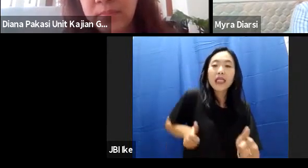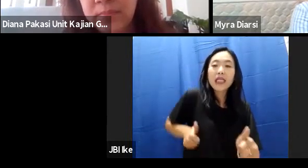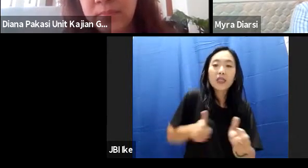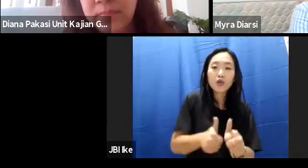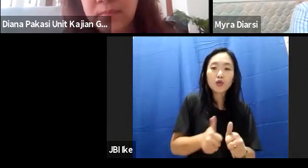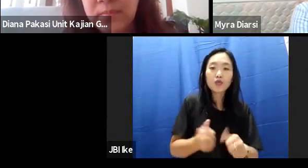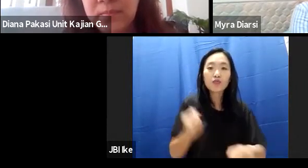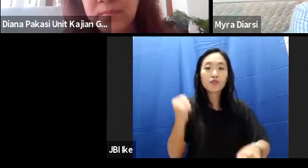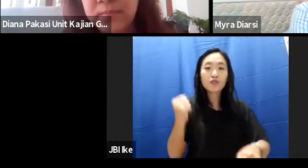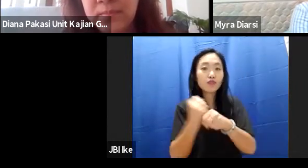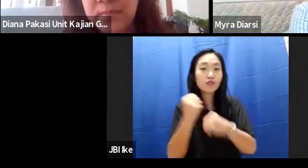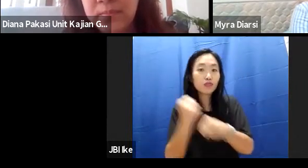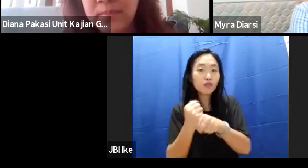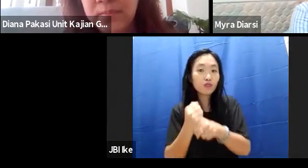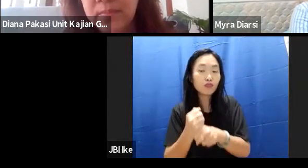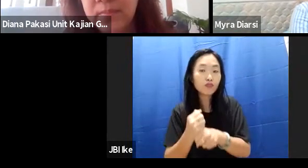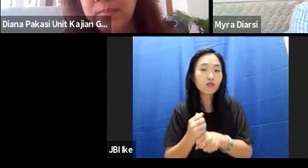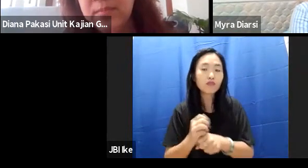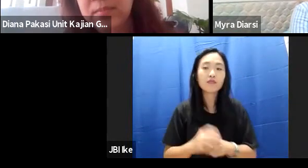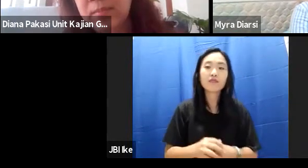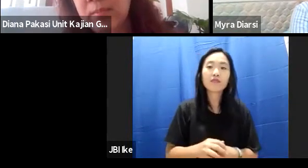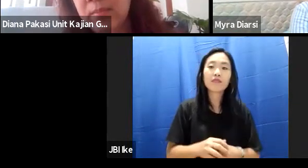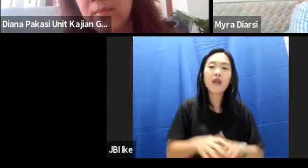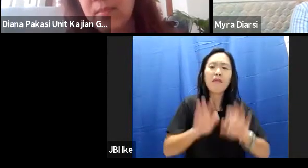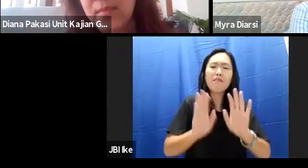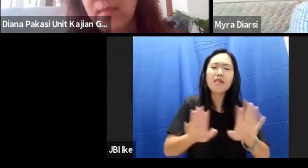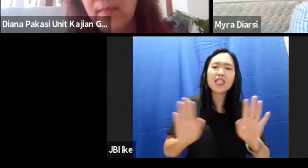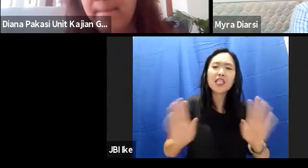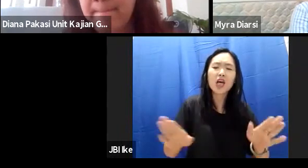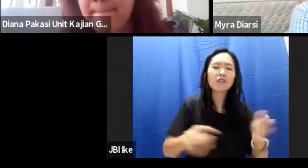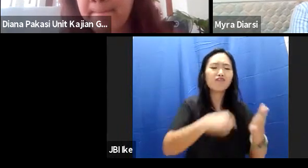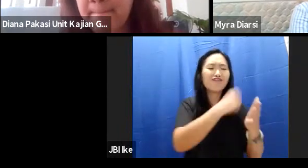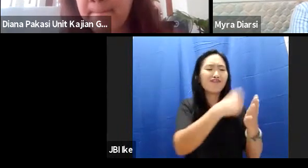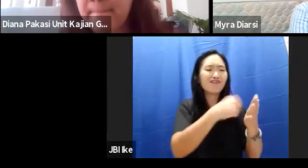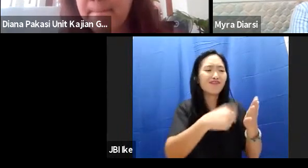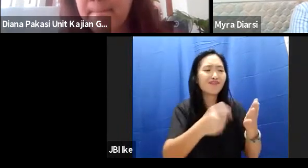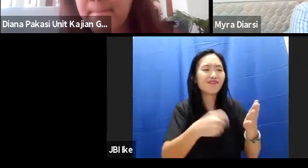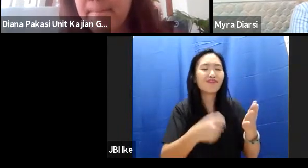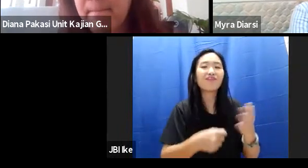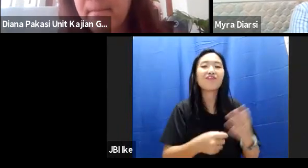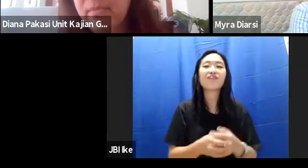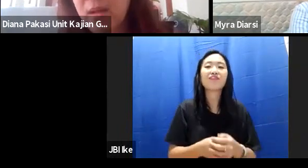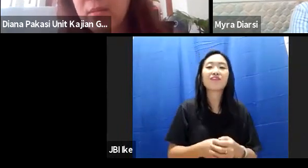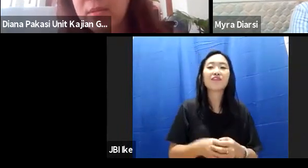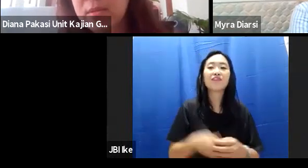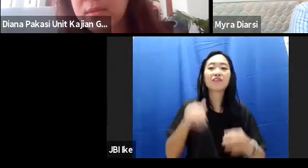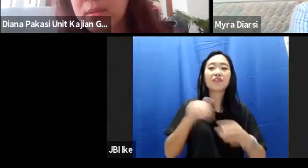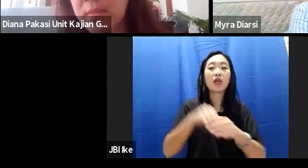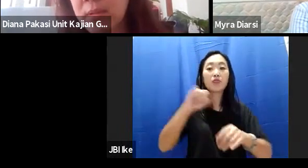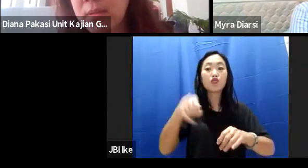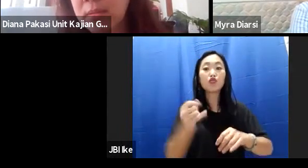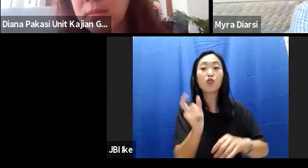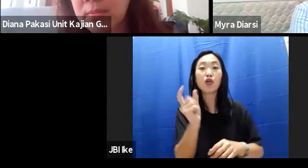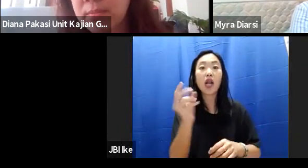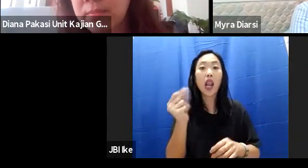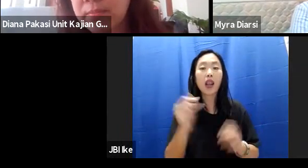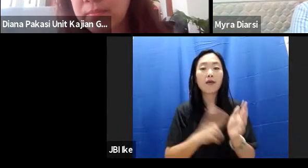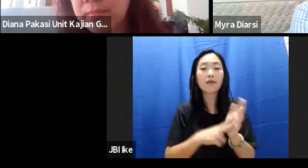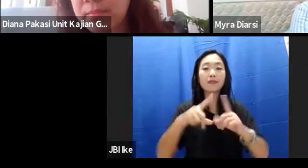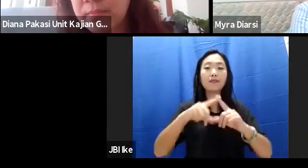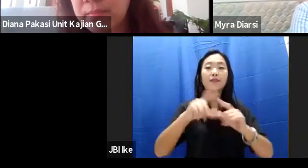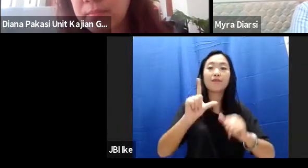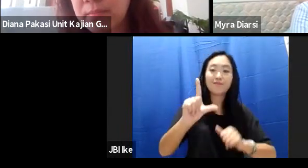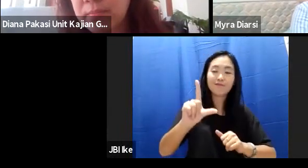Research Consortium. Tulisannya juga banyak dipublikasikan di berbagai jurnal dan sering terpilih untuk